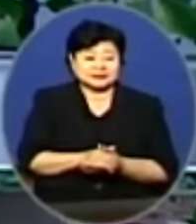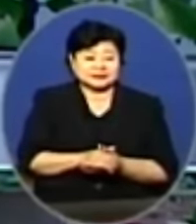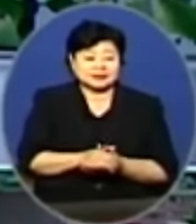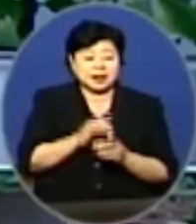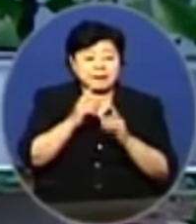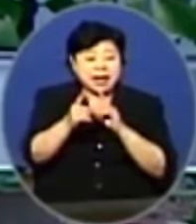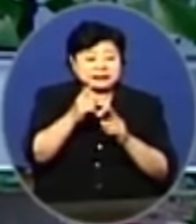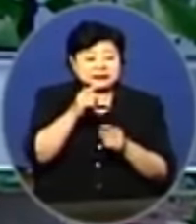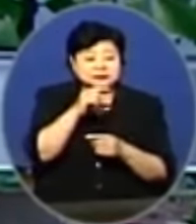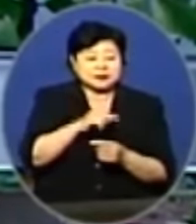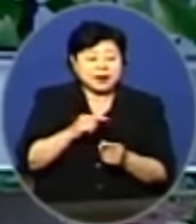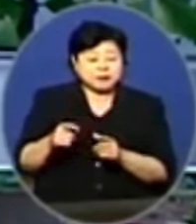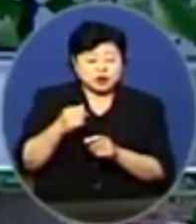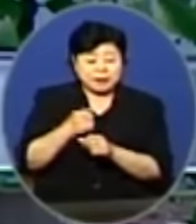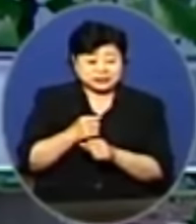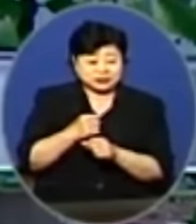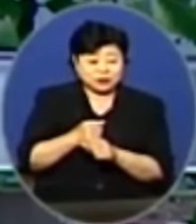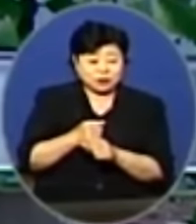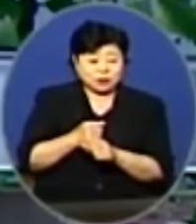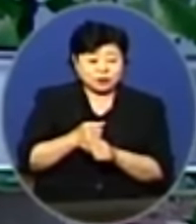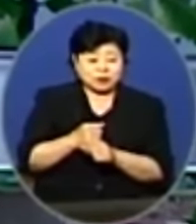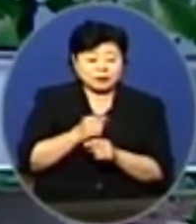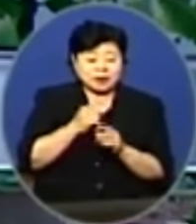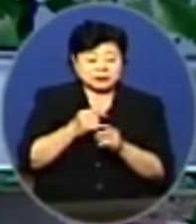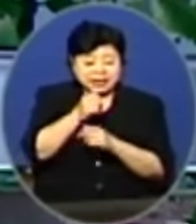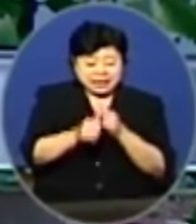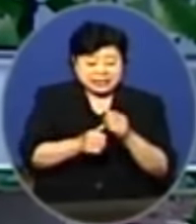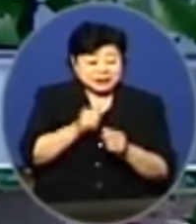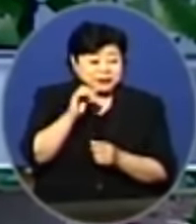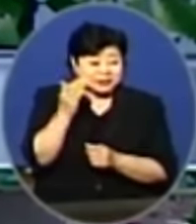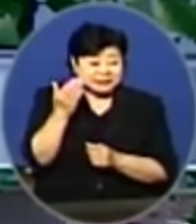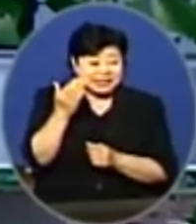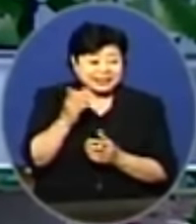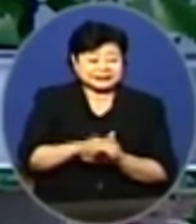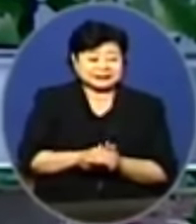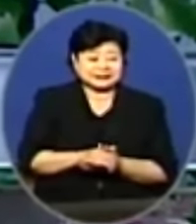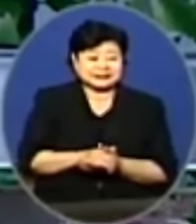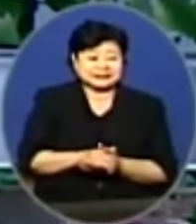이 말씀이 만물을 지으셨으니 곧 이 말씀은 하나님이라고 하신 것입니다.